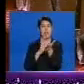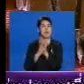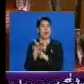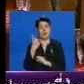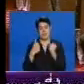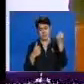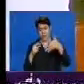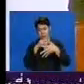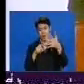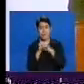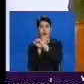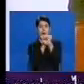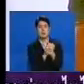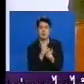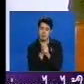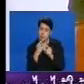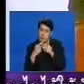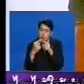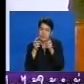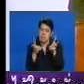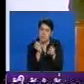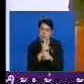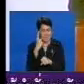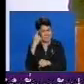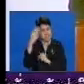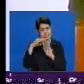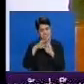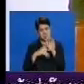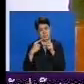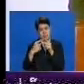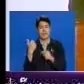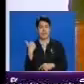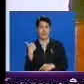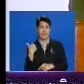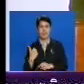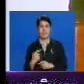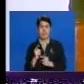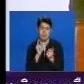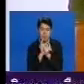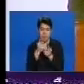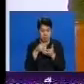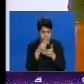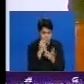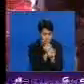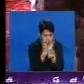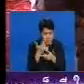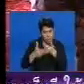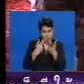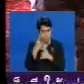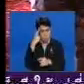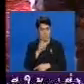5รั้วป้องกันจะดำเนินการต่อไปอย่างไรนั้นติดตามรายละเอียดได้ในตอนต่อไปพบแหล่งซื้อรู้แหล่งเสพแจ้